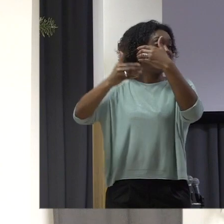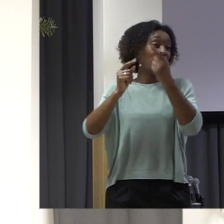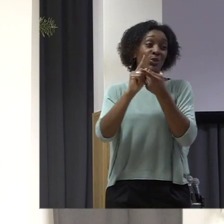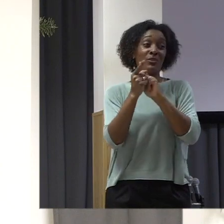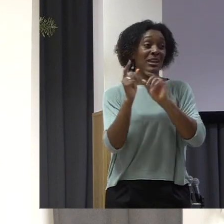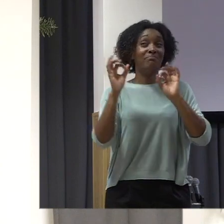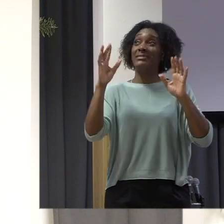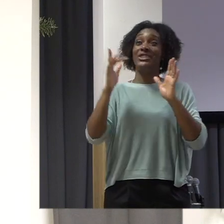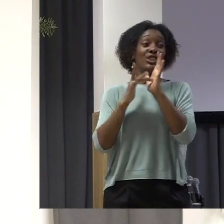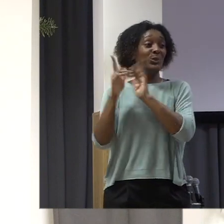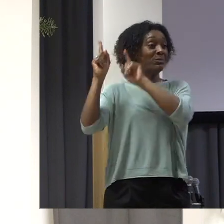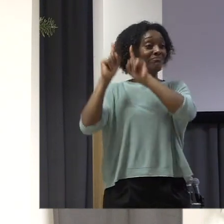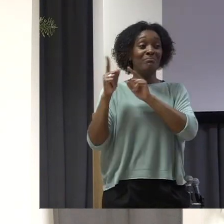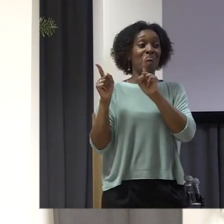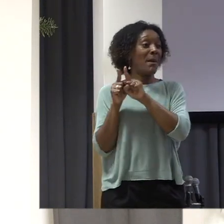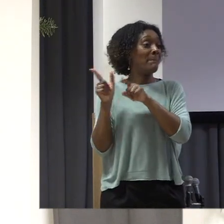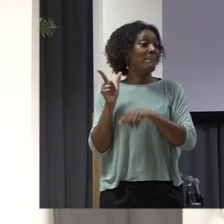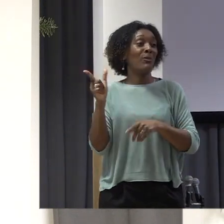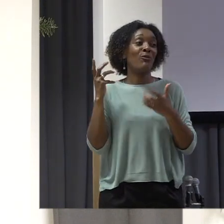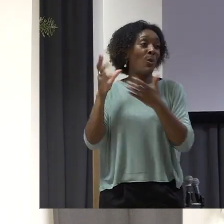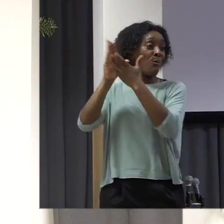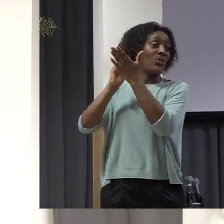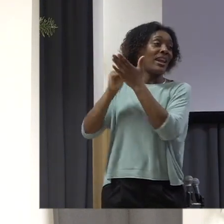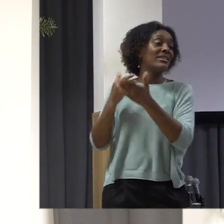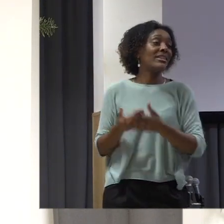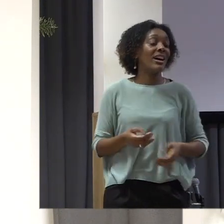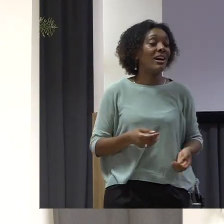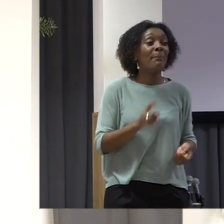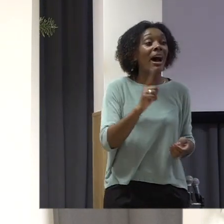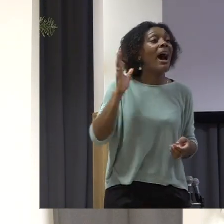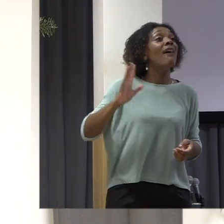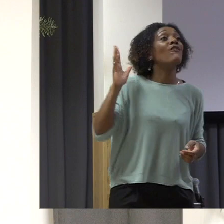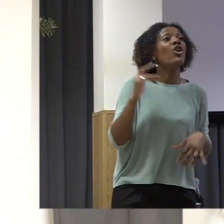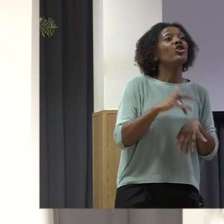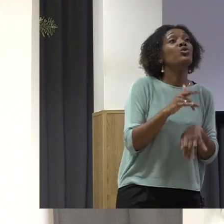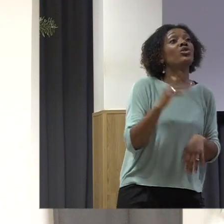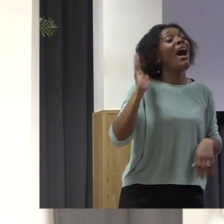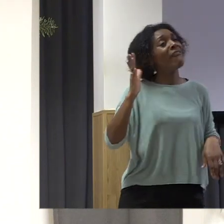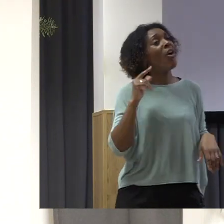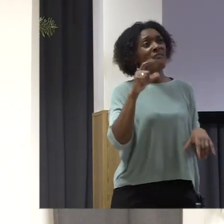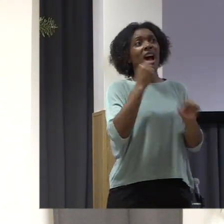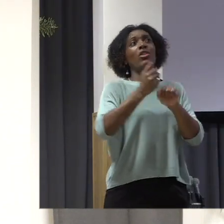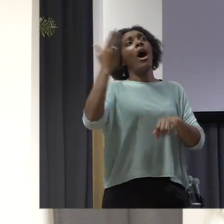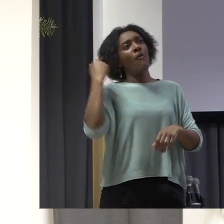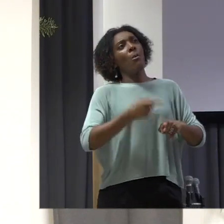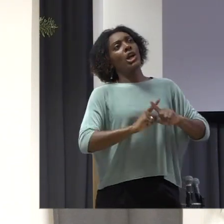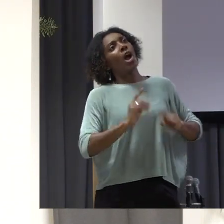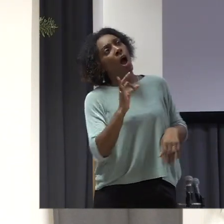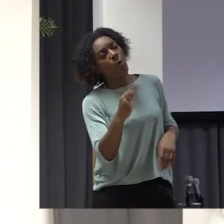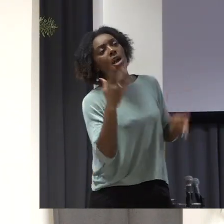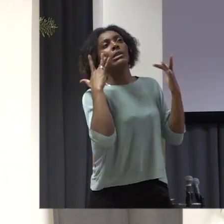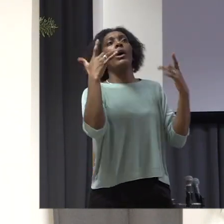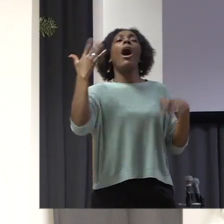de Christ. Et de ne pas simplement nous appuyer sur des expériences passées. Si nous avons vécu des expériences passées, c'est